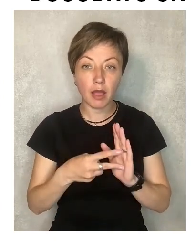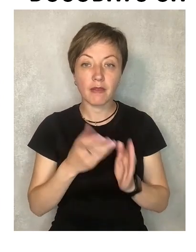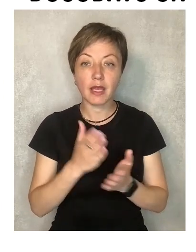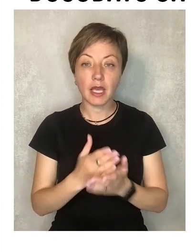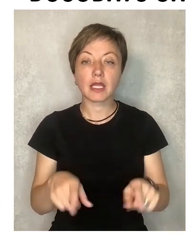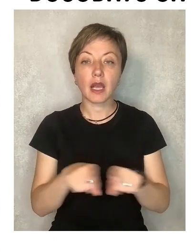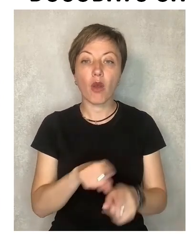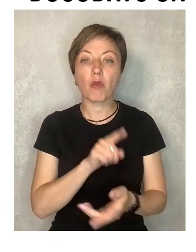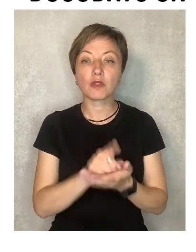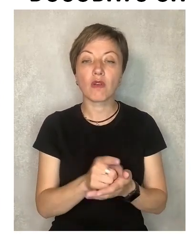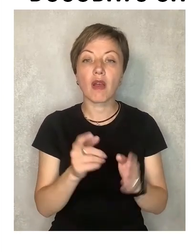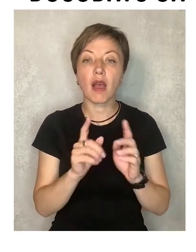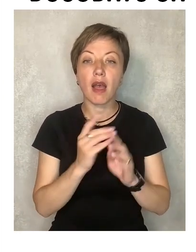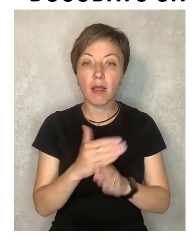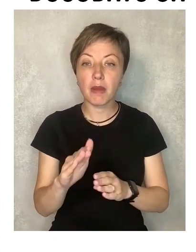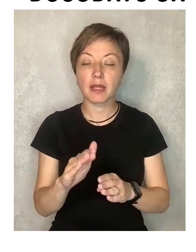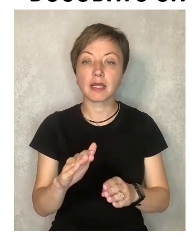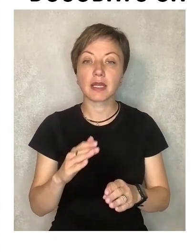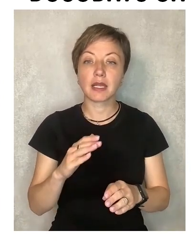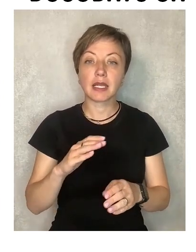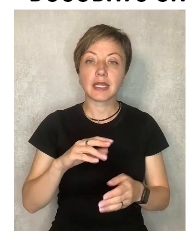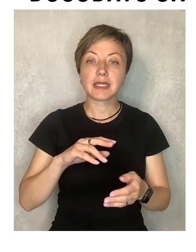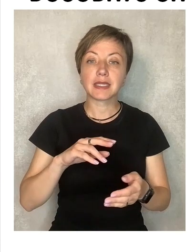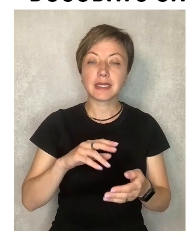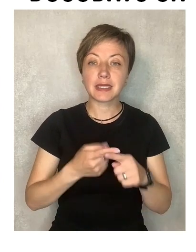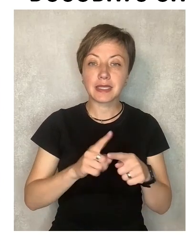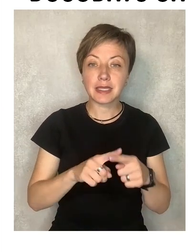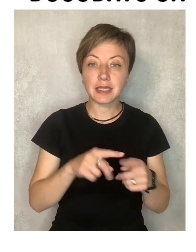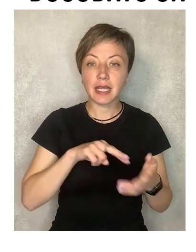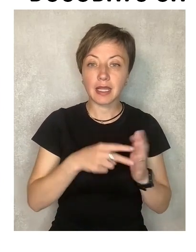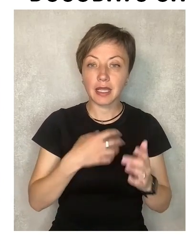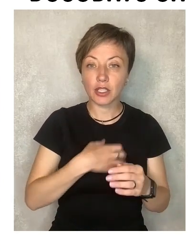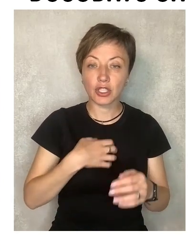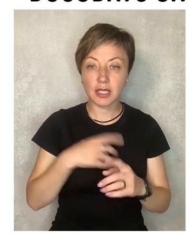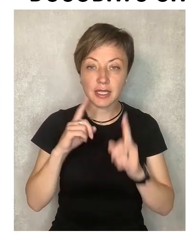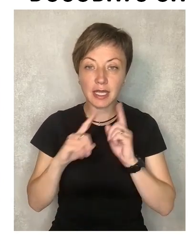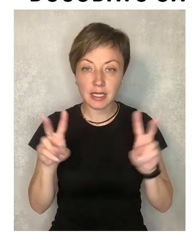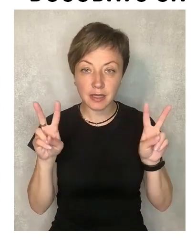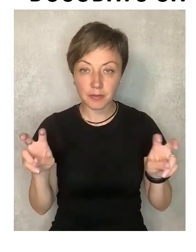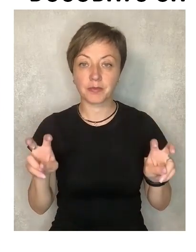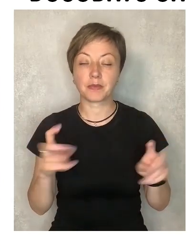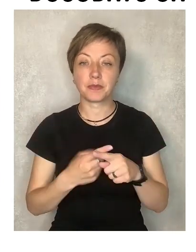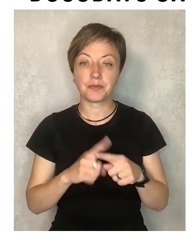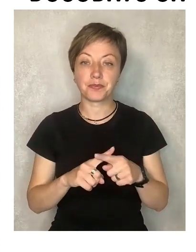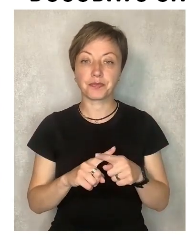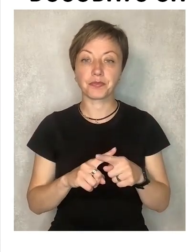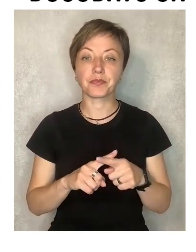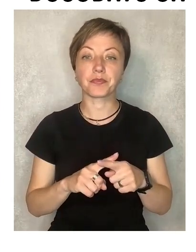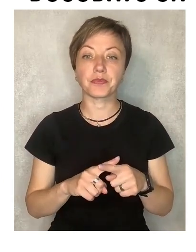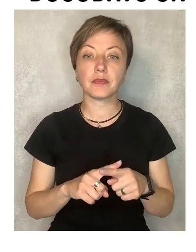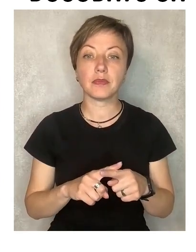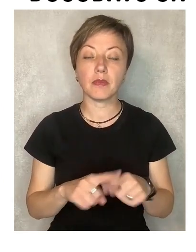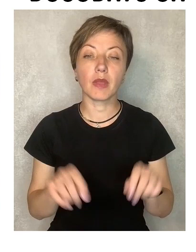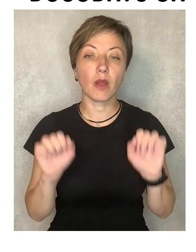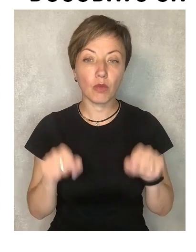обов'язковий елемент, який називається стратегічна сесія. І от стратегічна сесія – це, власне, можна її